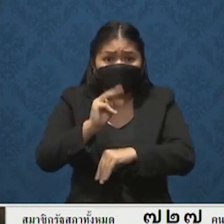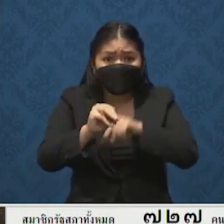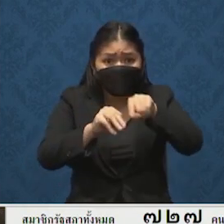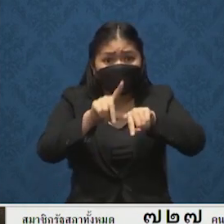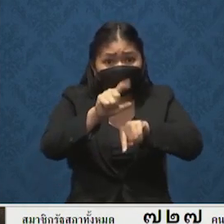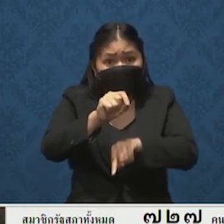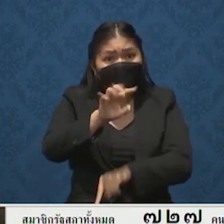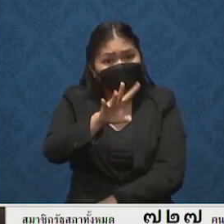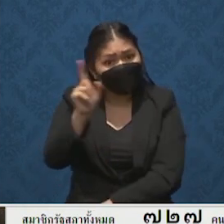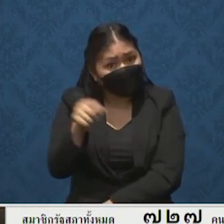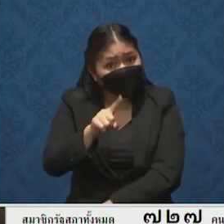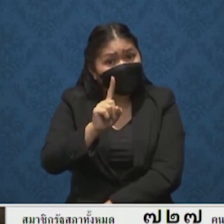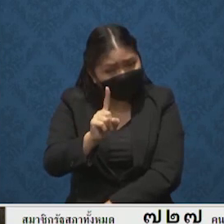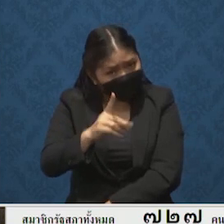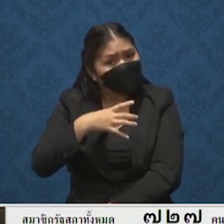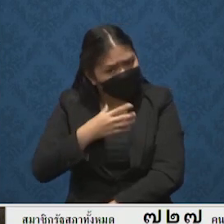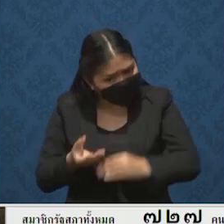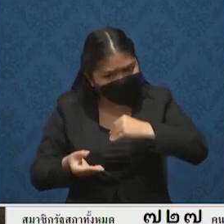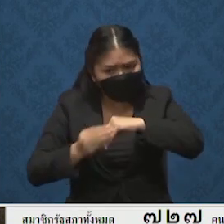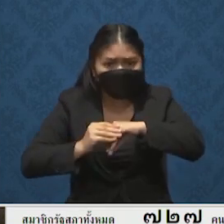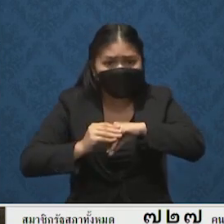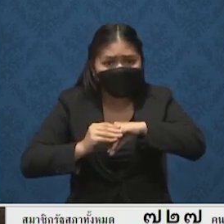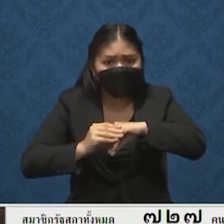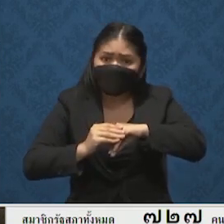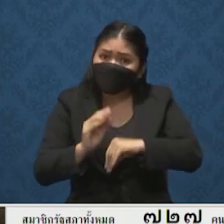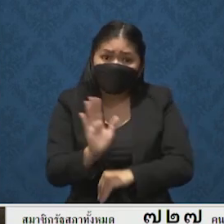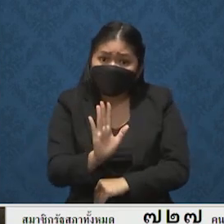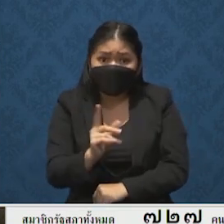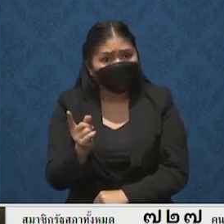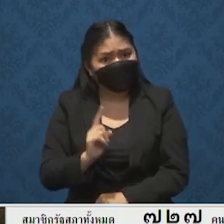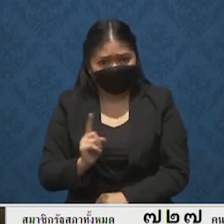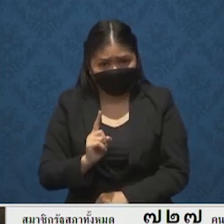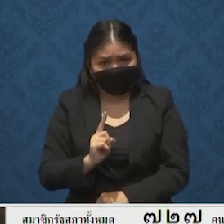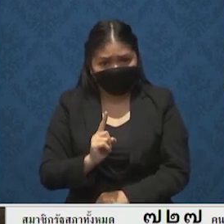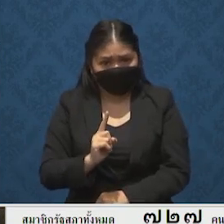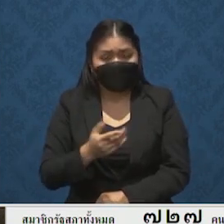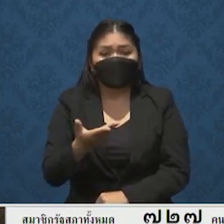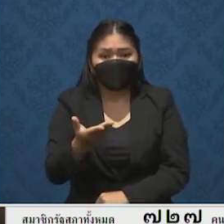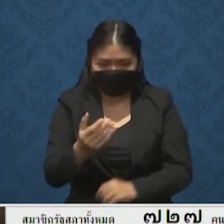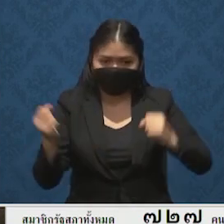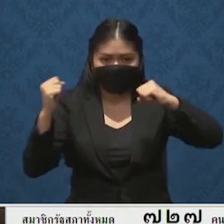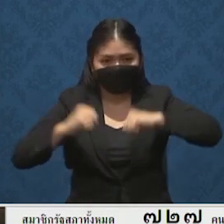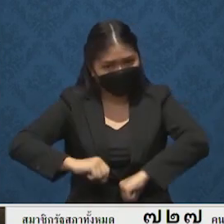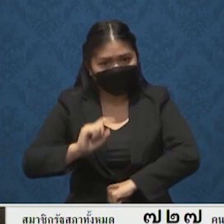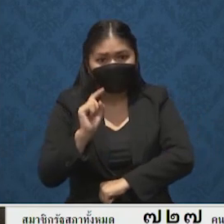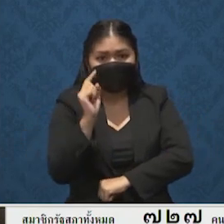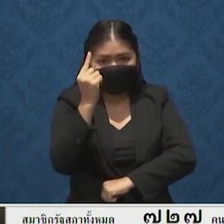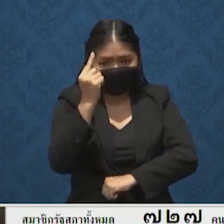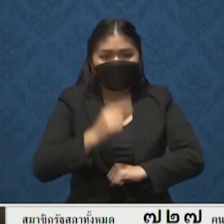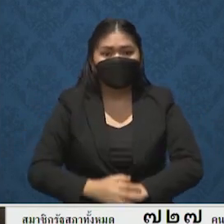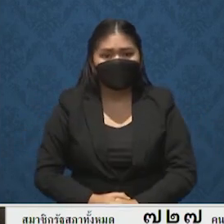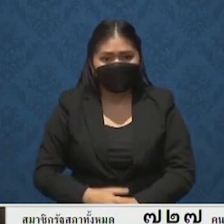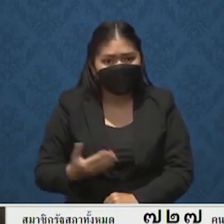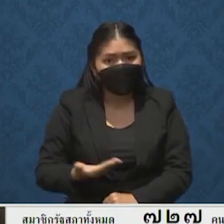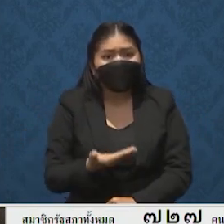นะครับการลงมติต้องตรวจสอบองค์ประชุมใหม่ครับครับท่านสมาชิกกรุณ